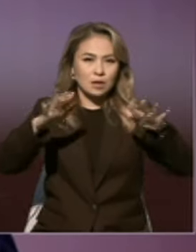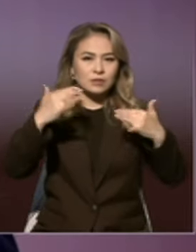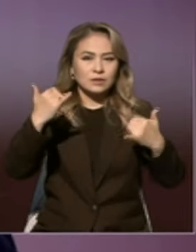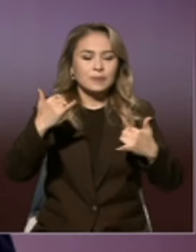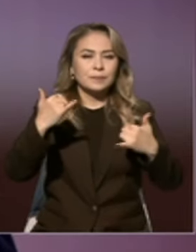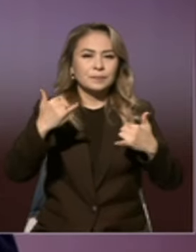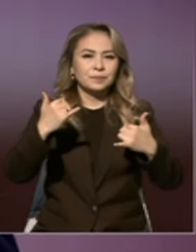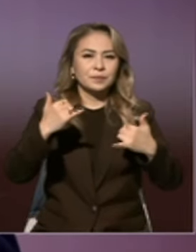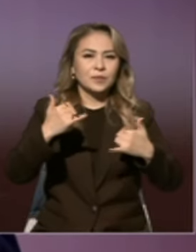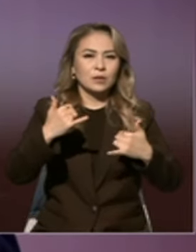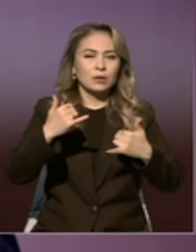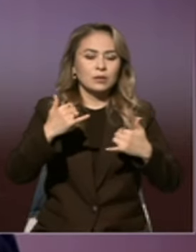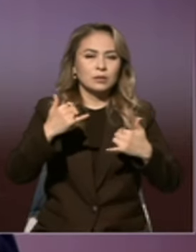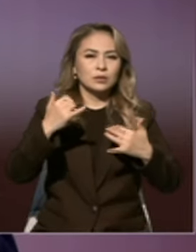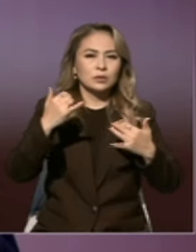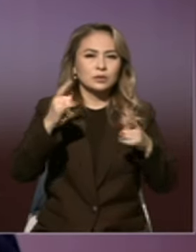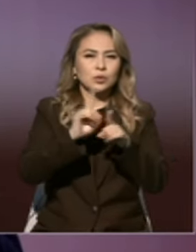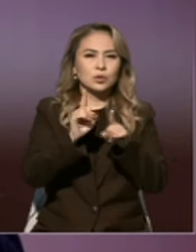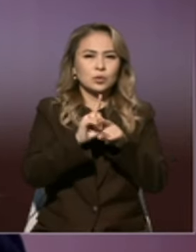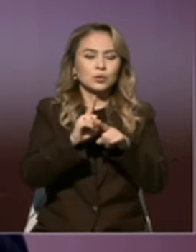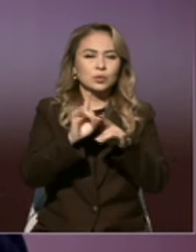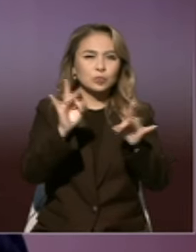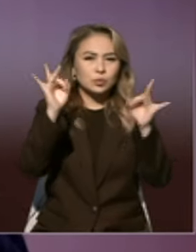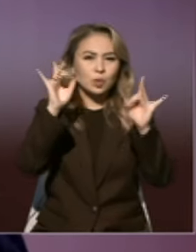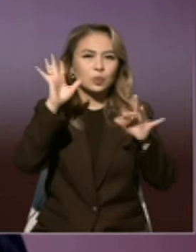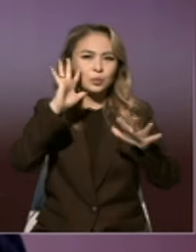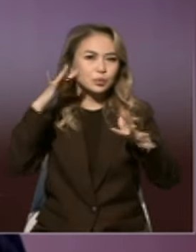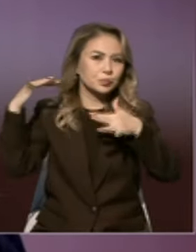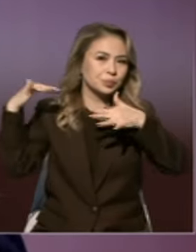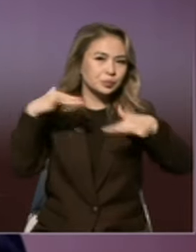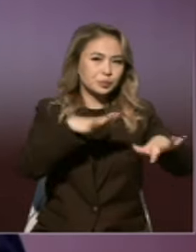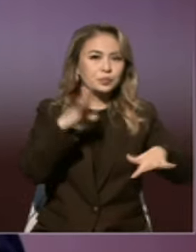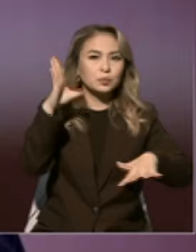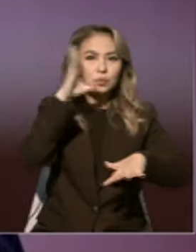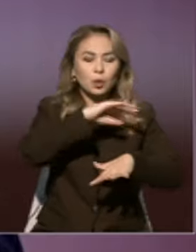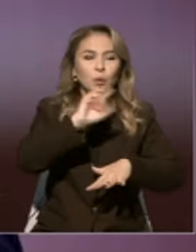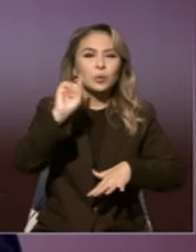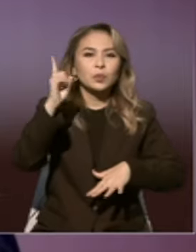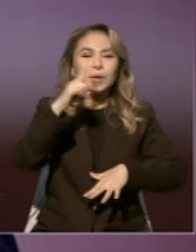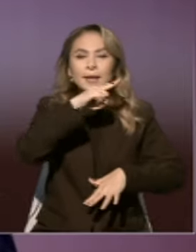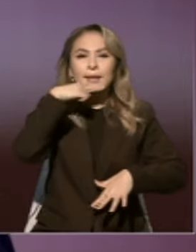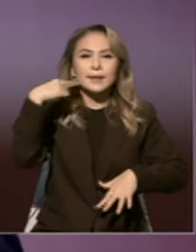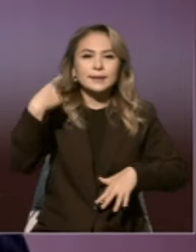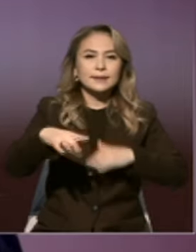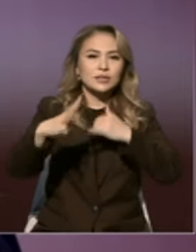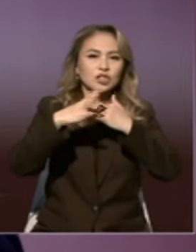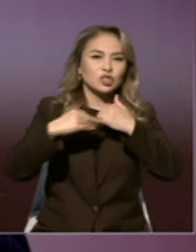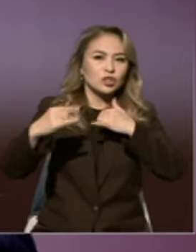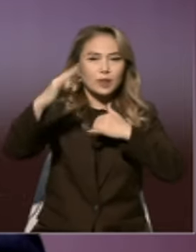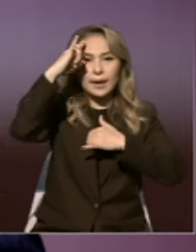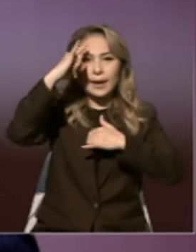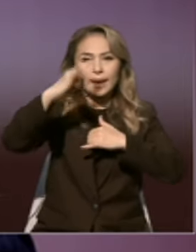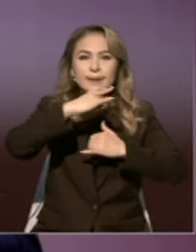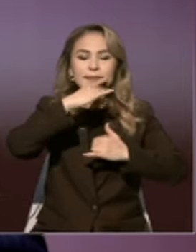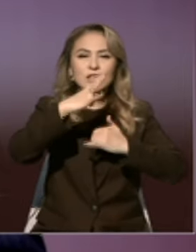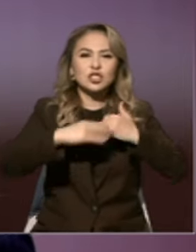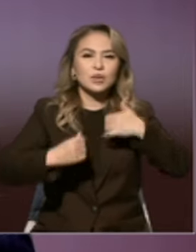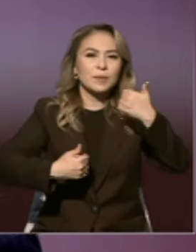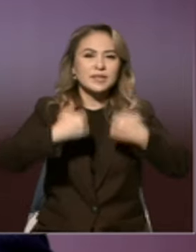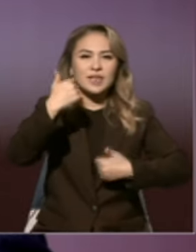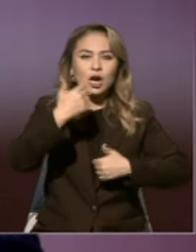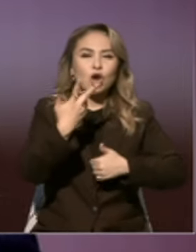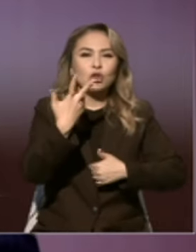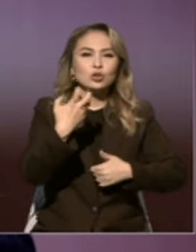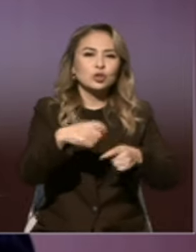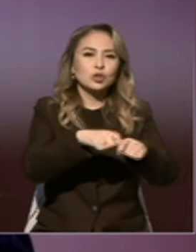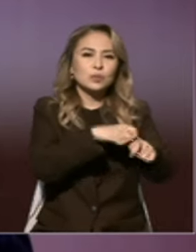көтерілу бұл алапат жойқын су тасқынын алып келеді. Өйткені Ресей жері қазақ жерімен салыстырған кезде 300